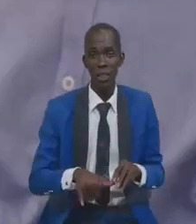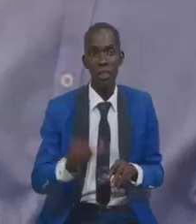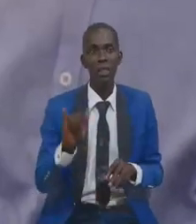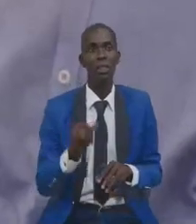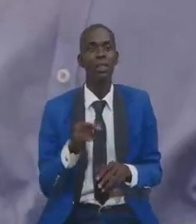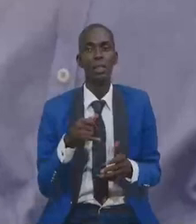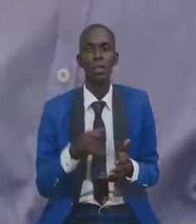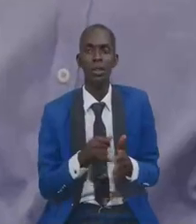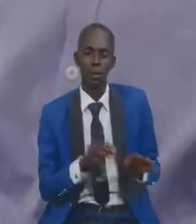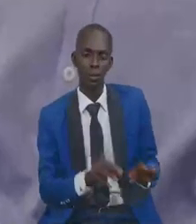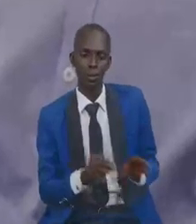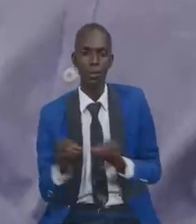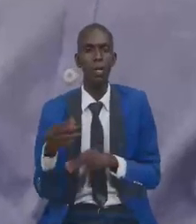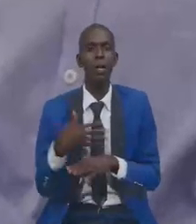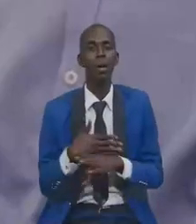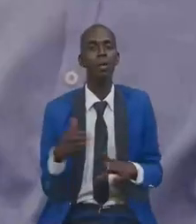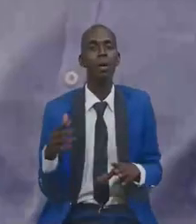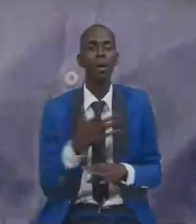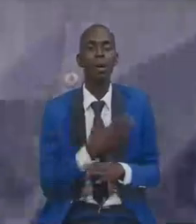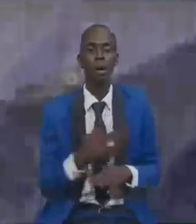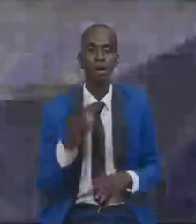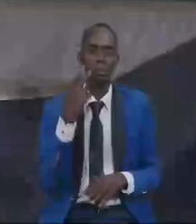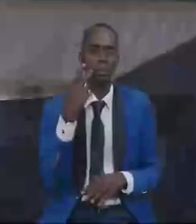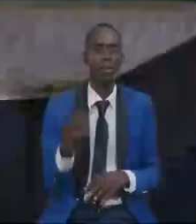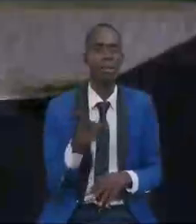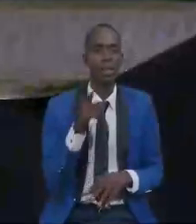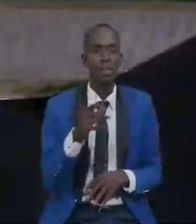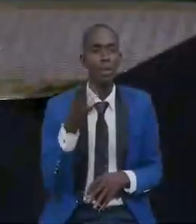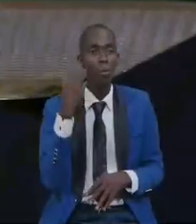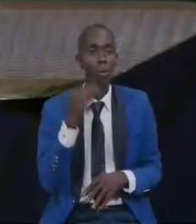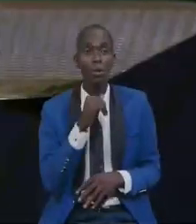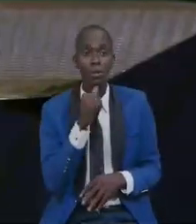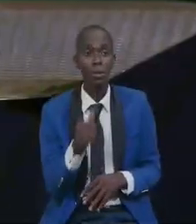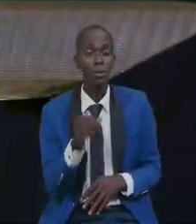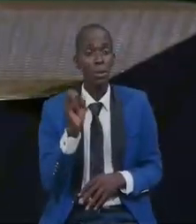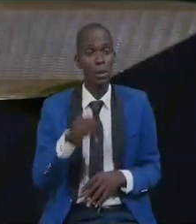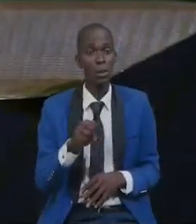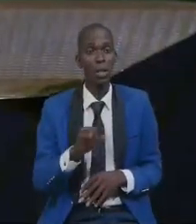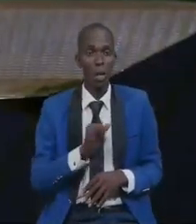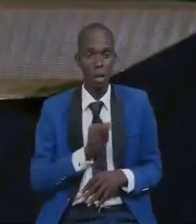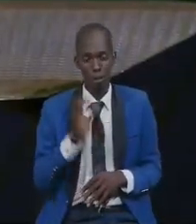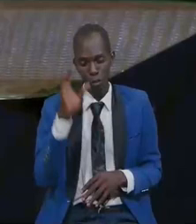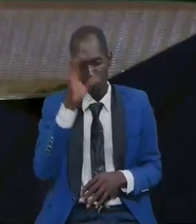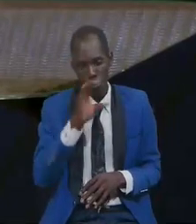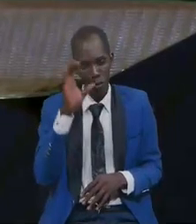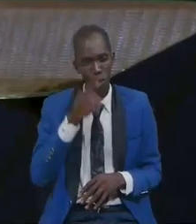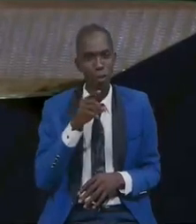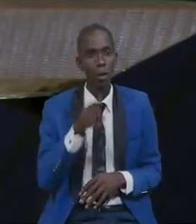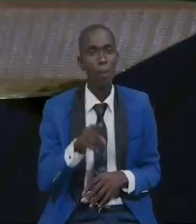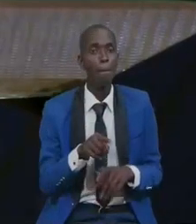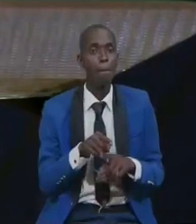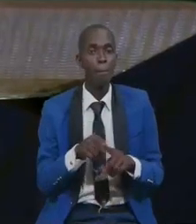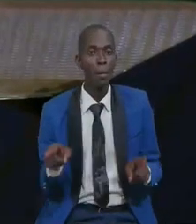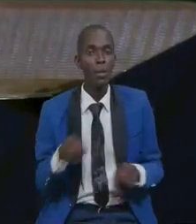et voici, il n'est plus. Je le cherche, et il ne se trouve